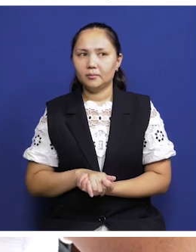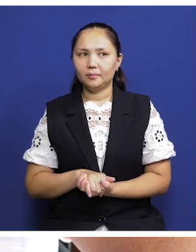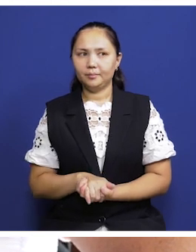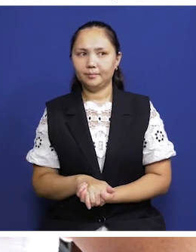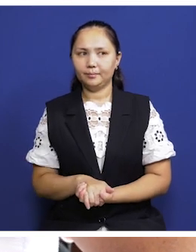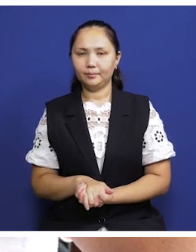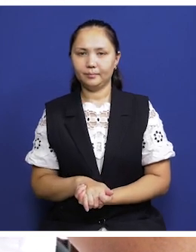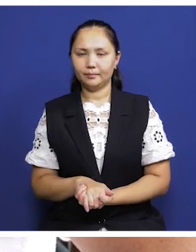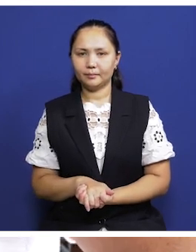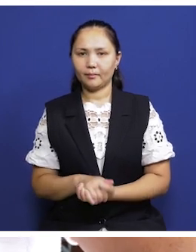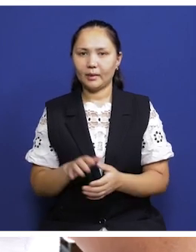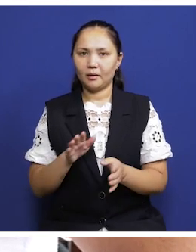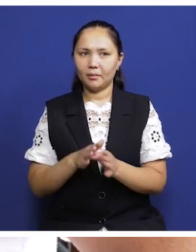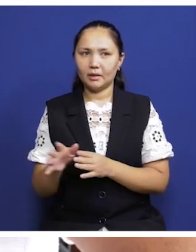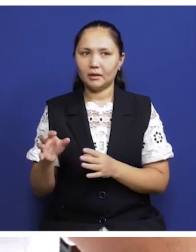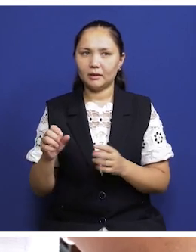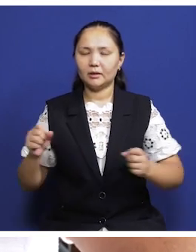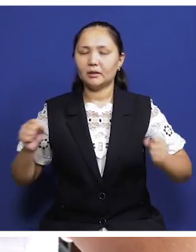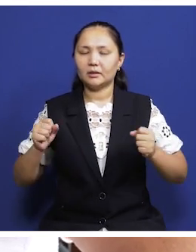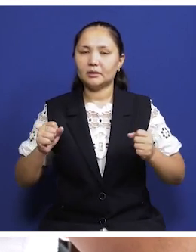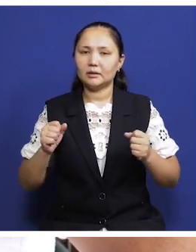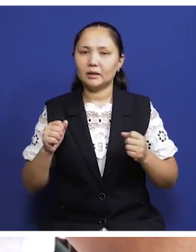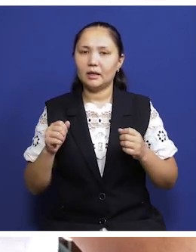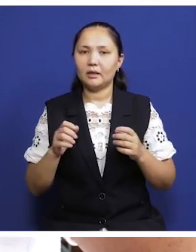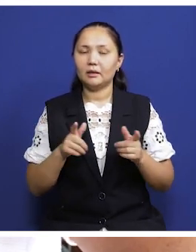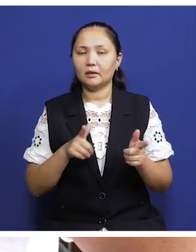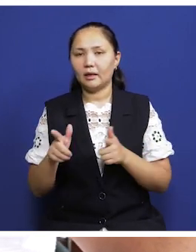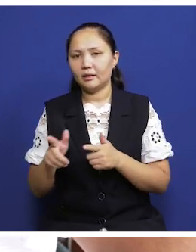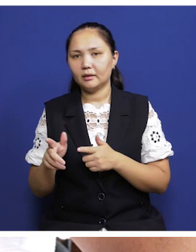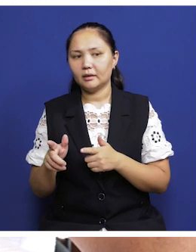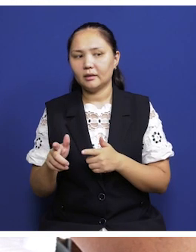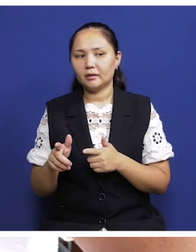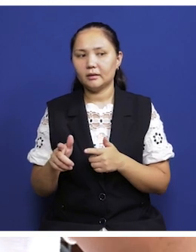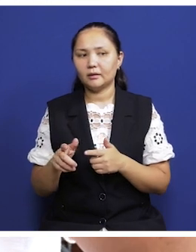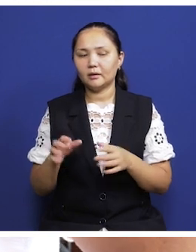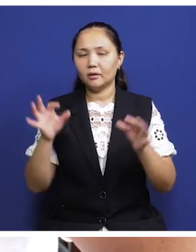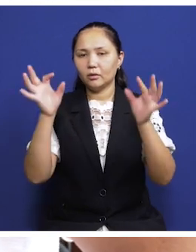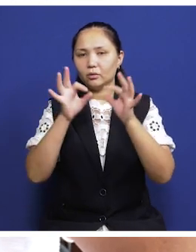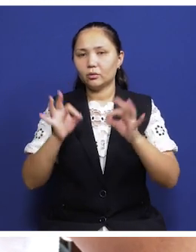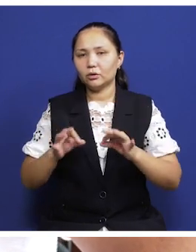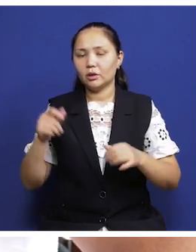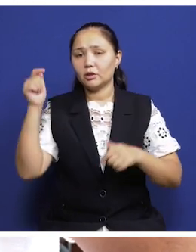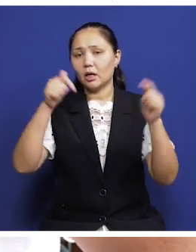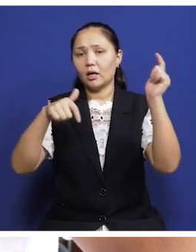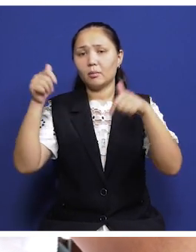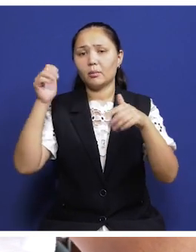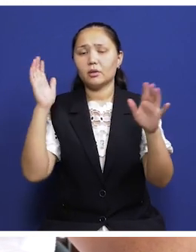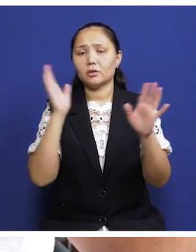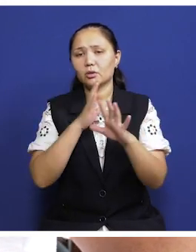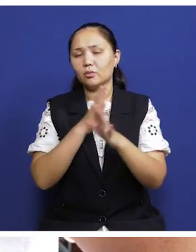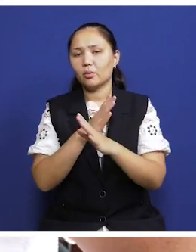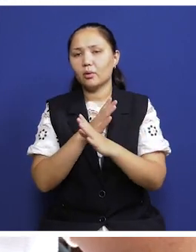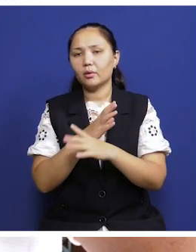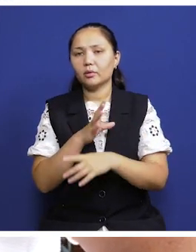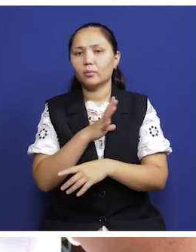жарықтарын бұның бәрін қыстың алдында осының бәрін жүргізіп алмасақ күз айларында жауын шашын, желді уақыттар болады, уақыттар жаңағы